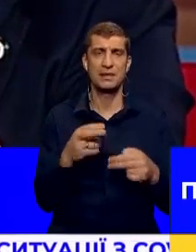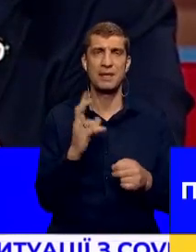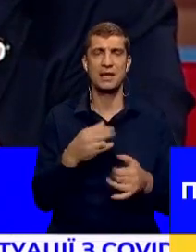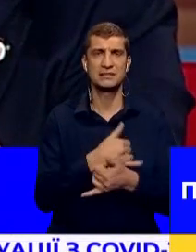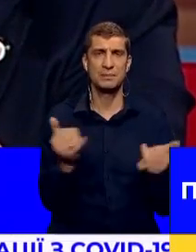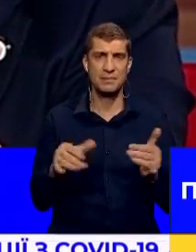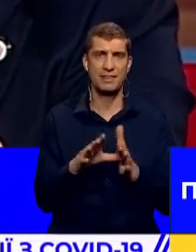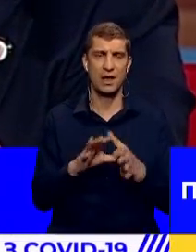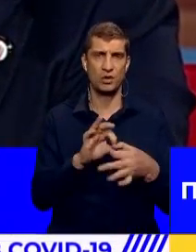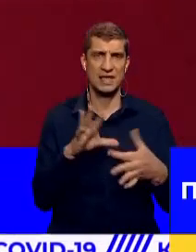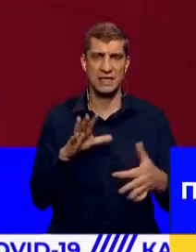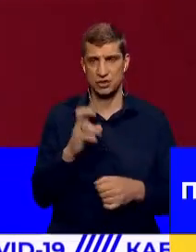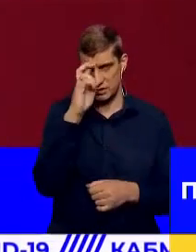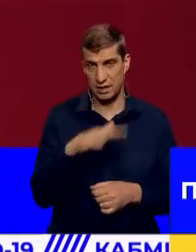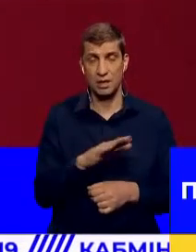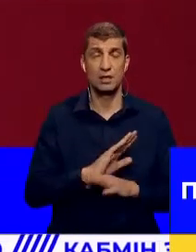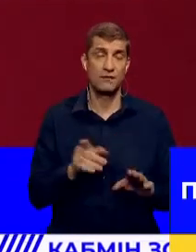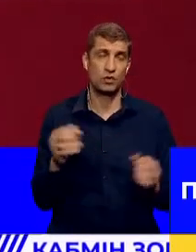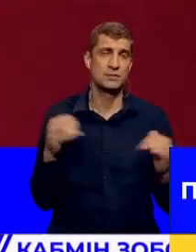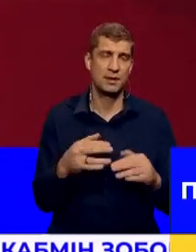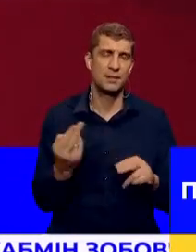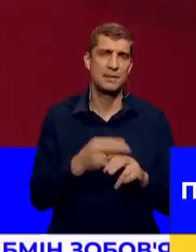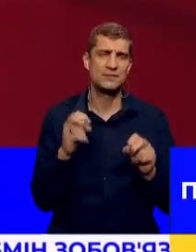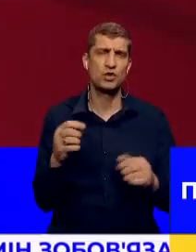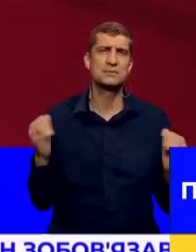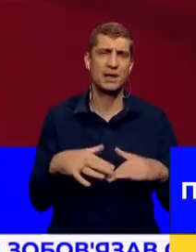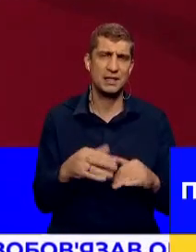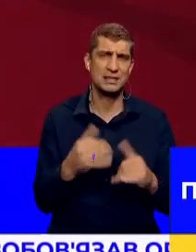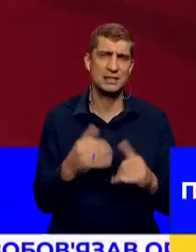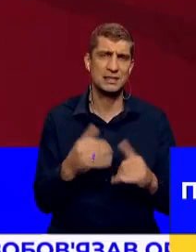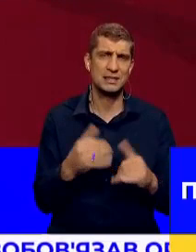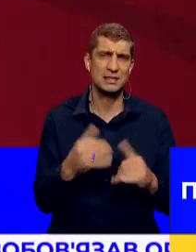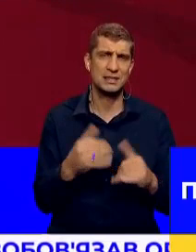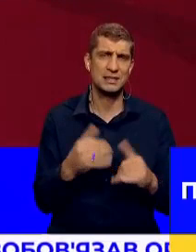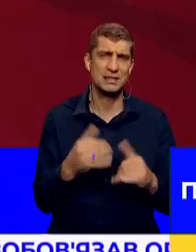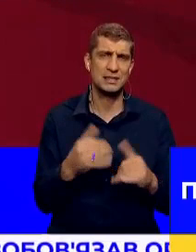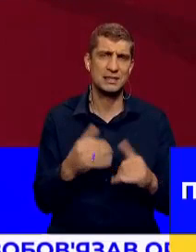забезпечити енергонезалежність країни. Ні, вони збиралися. Безпека, вони збиралися зараз, коли жа...